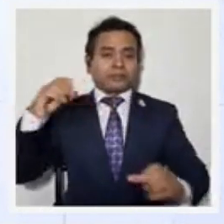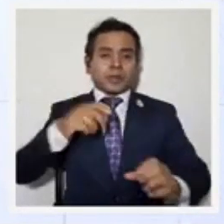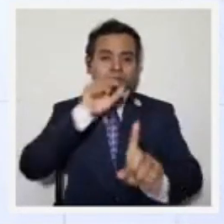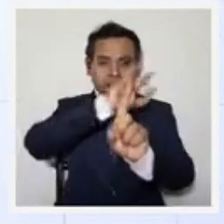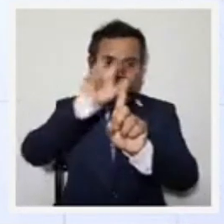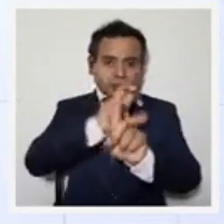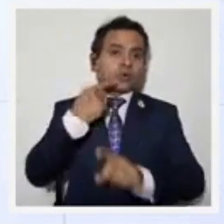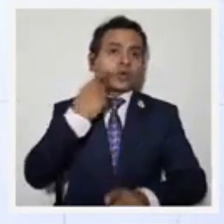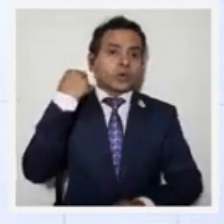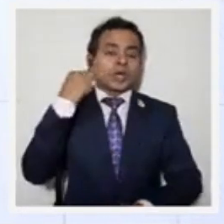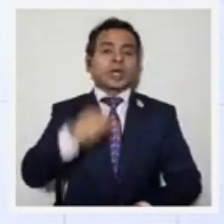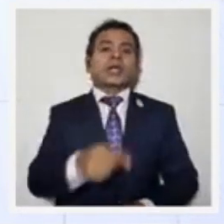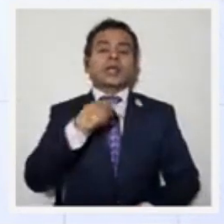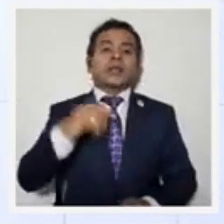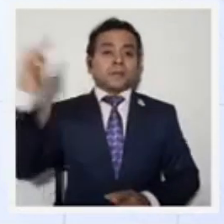চিকিৎসক।